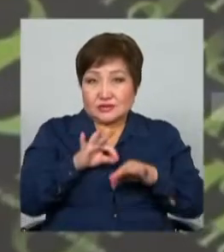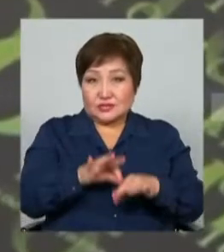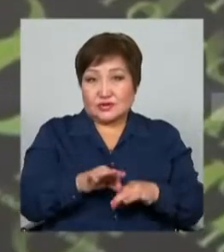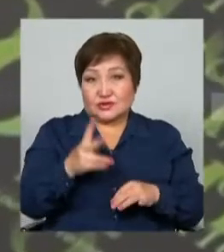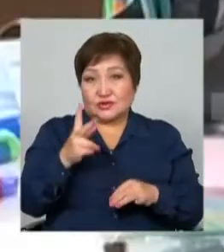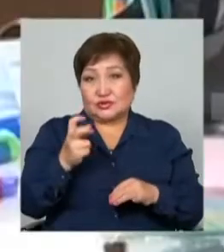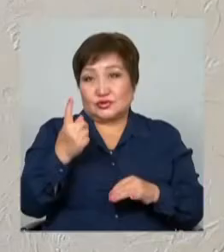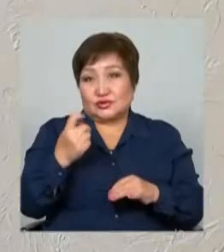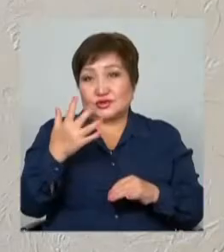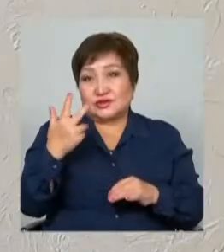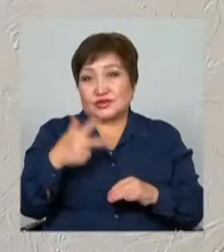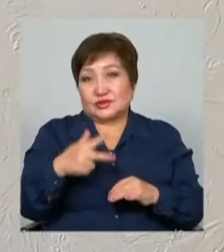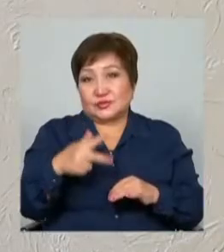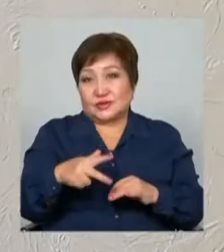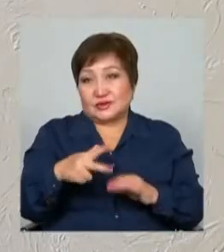шығарылыпты.